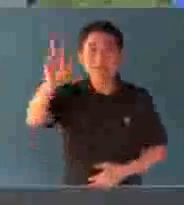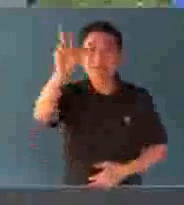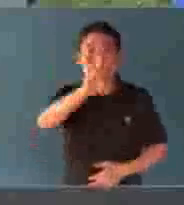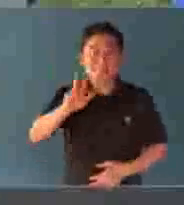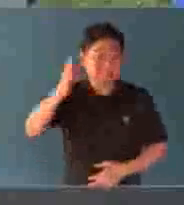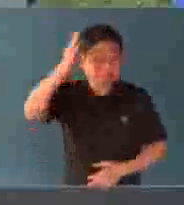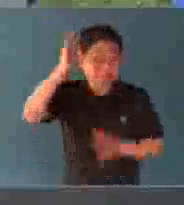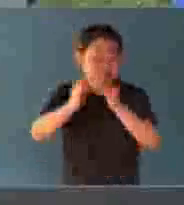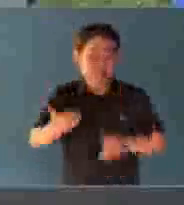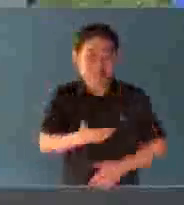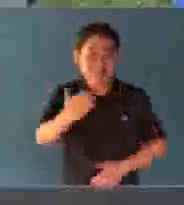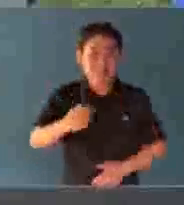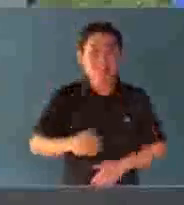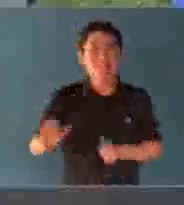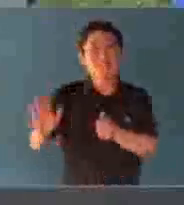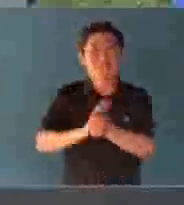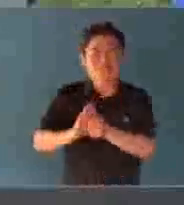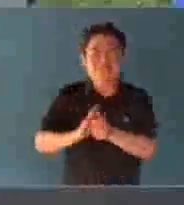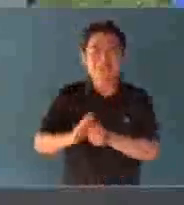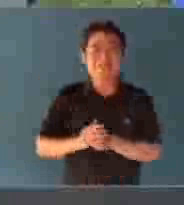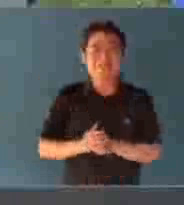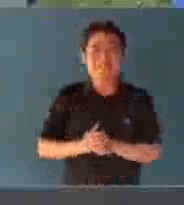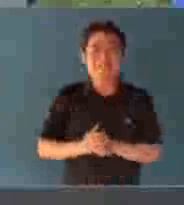전국의 탈모인 여러분에게 심심한 위로와